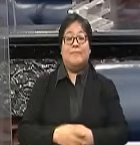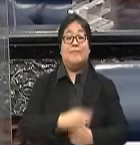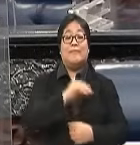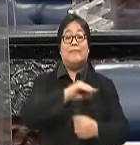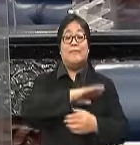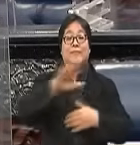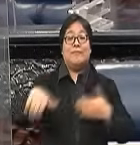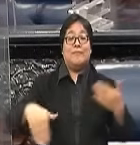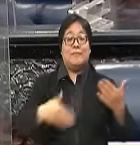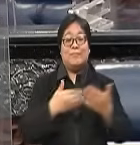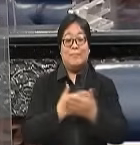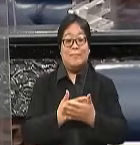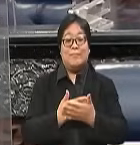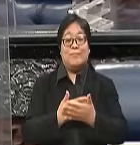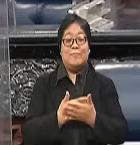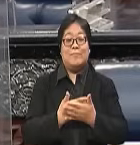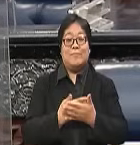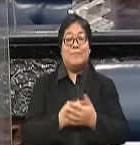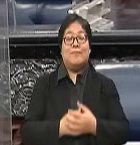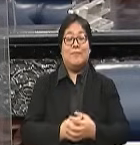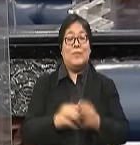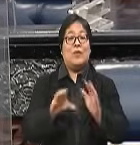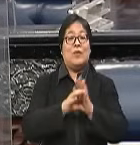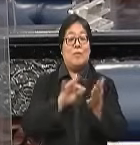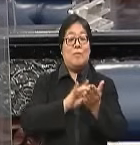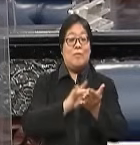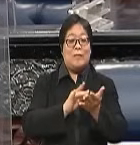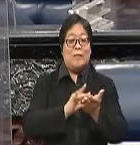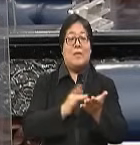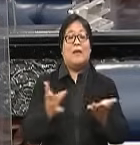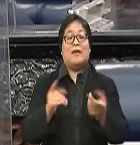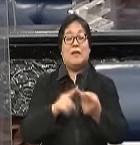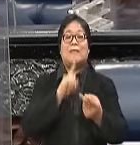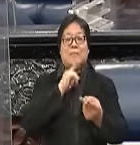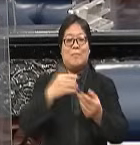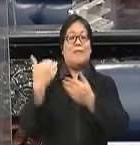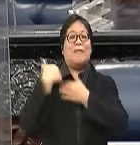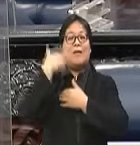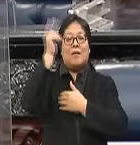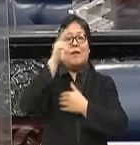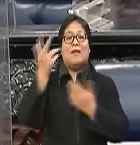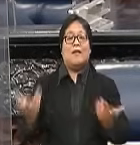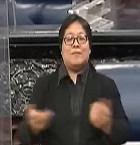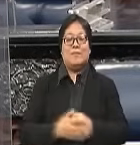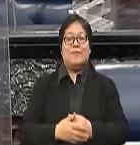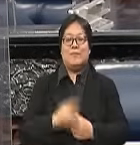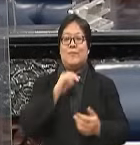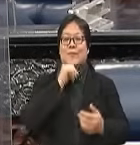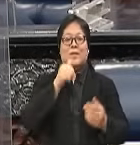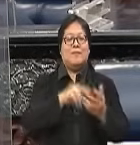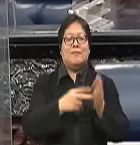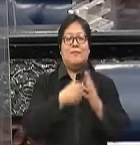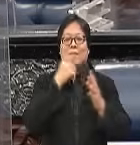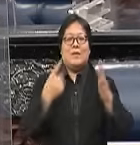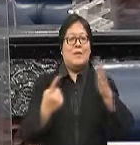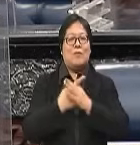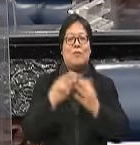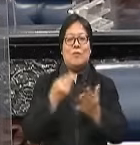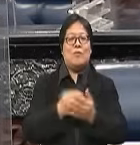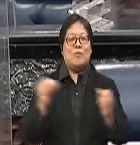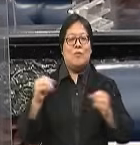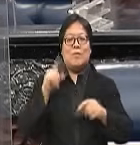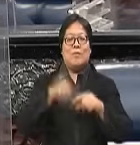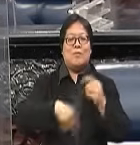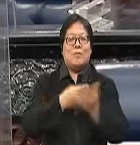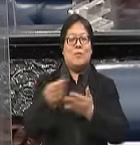semua kalau macam perawatan perubatan memang ditanggung oleh kerajaan jadi tidak timbul jika tak di duit nak